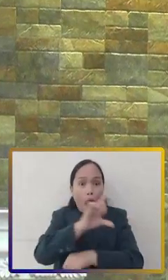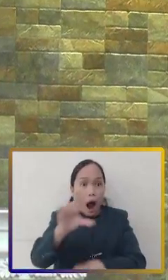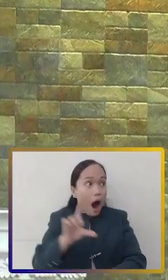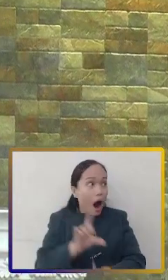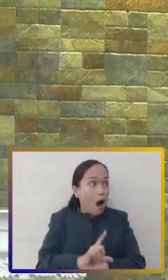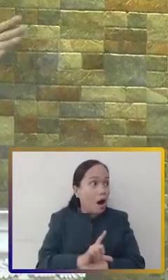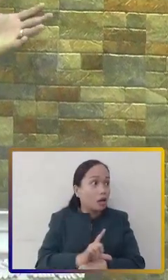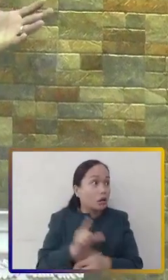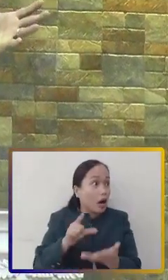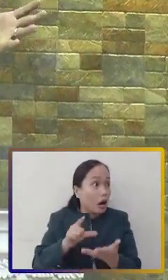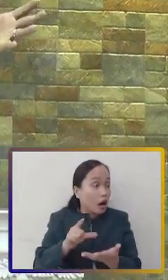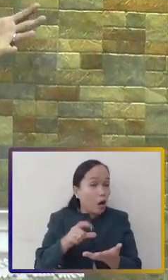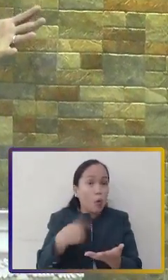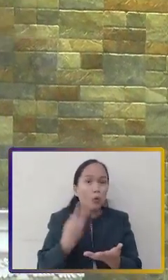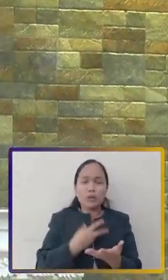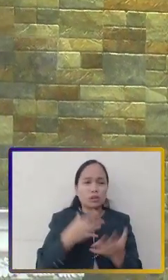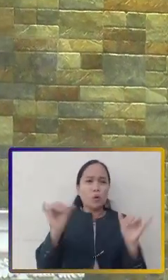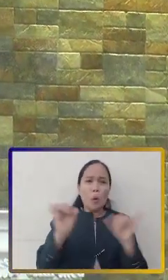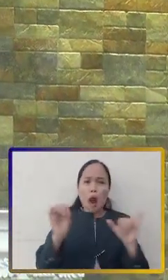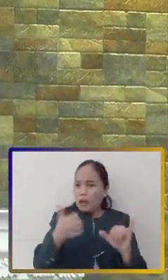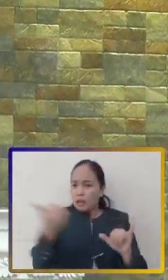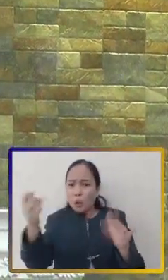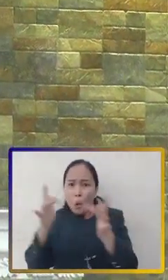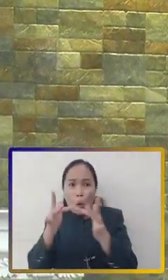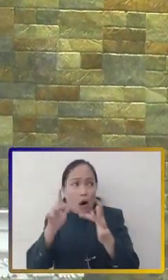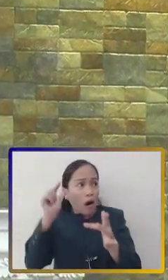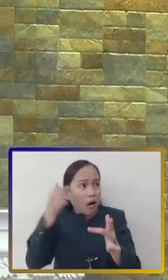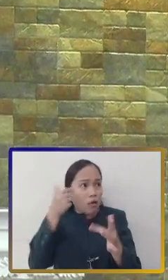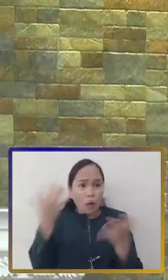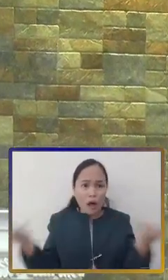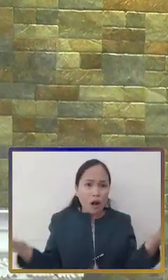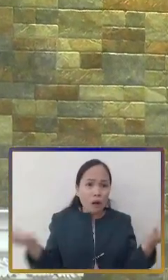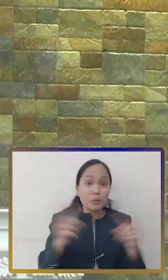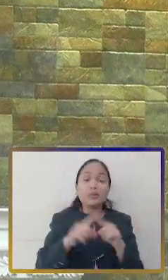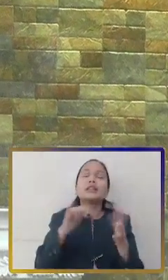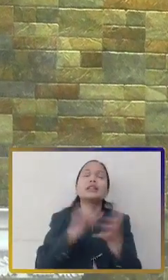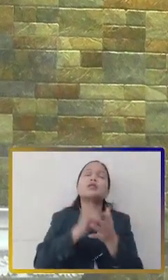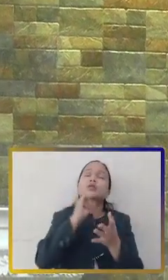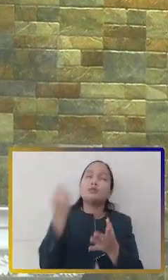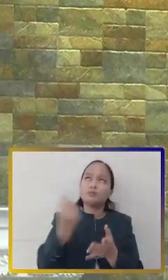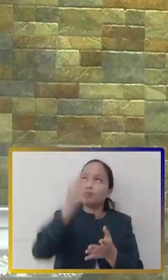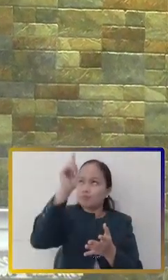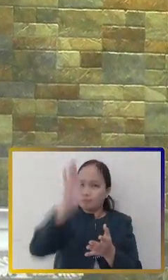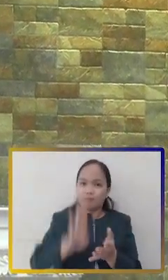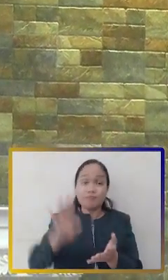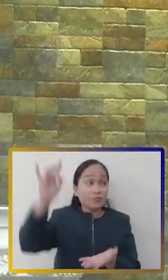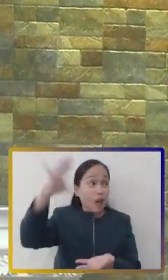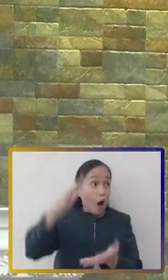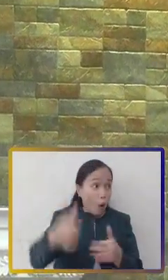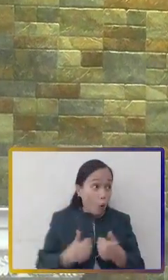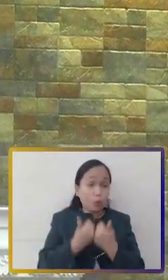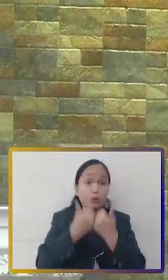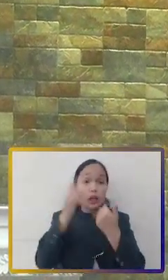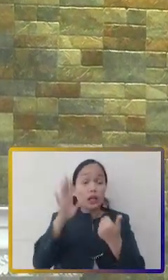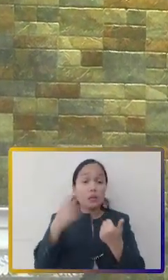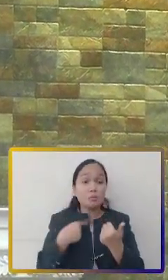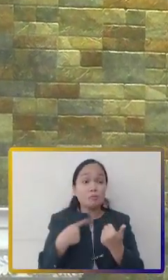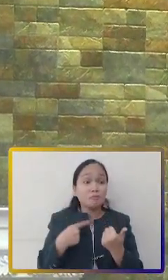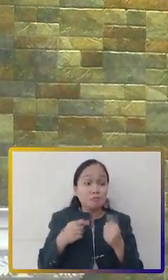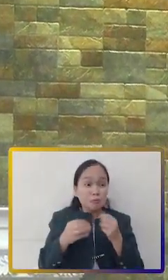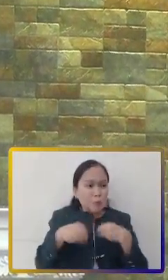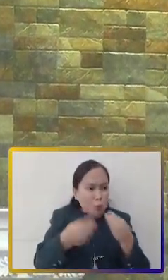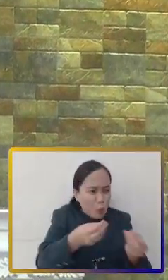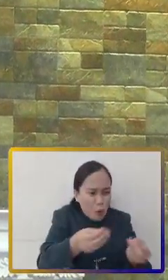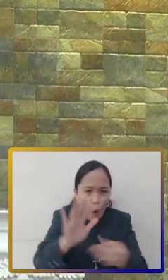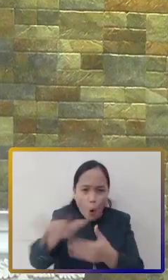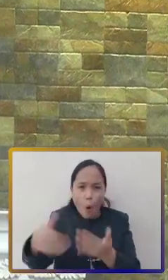You see, wala tayong connection sa iba. Yan only by the grace of God. How God is providing for the members of the church and that